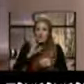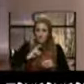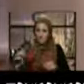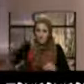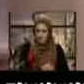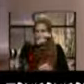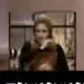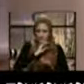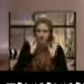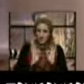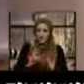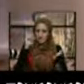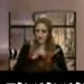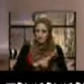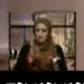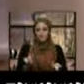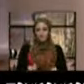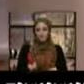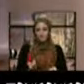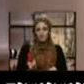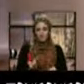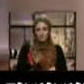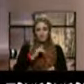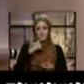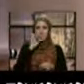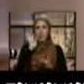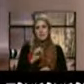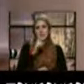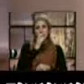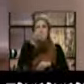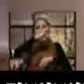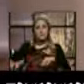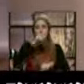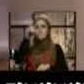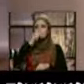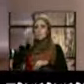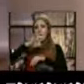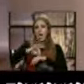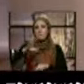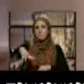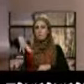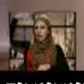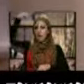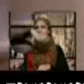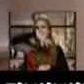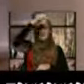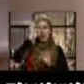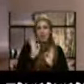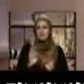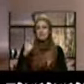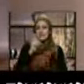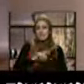ان ننتهي، لان احنا بنهرج. شوف الصحابة عملوا عمل عجيب جدا، سهلوا